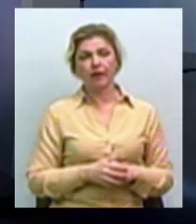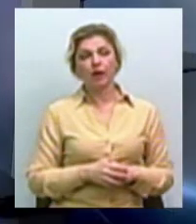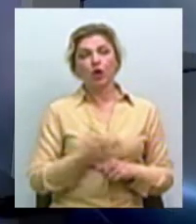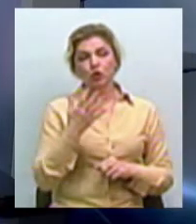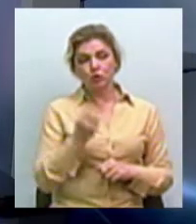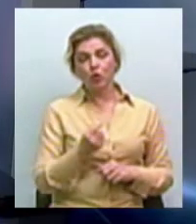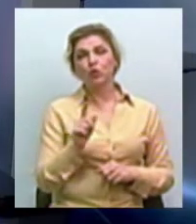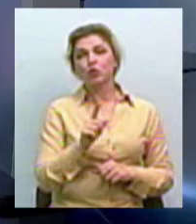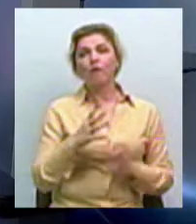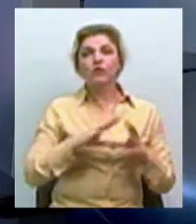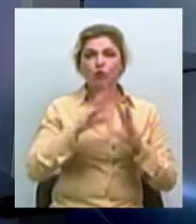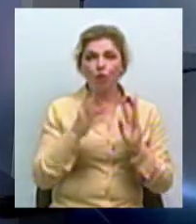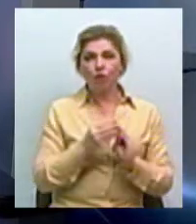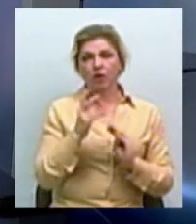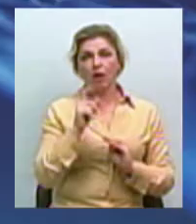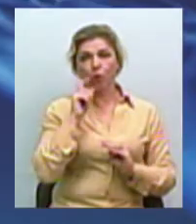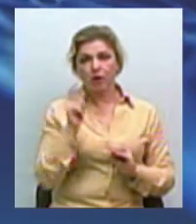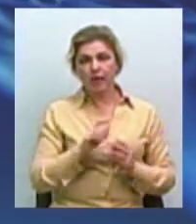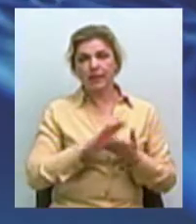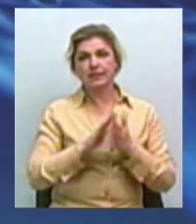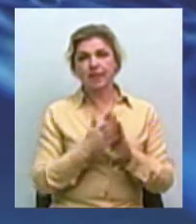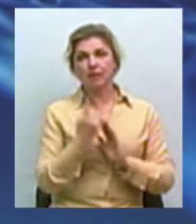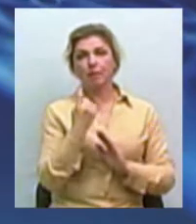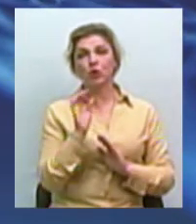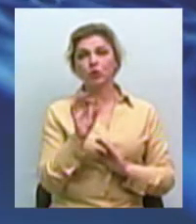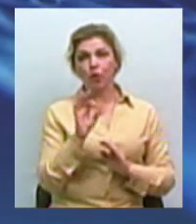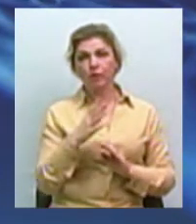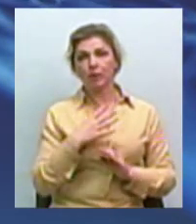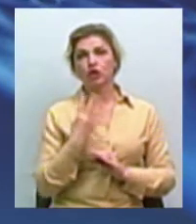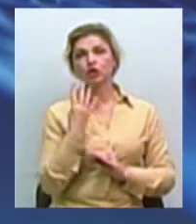що всього по Україні станом на 1 жовтня було